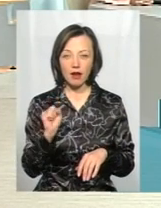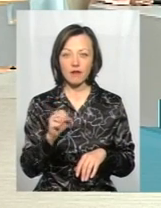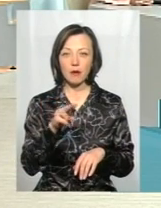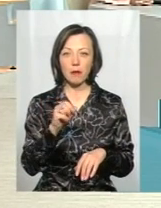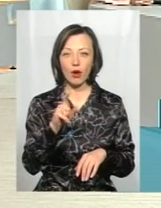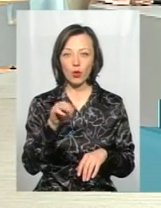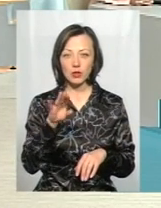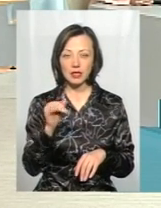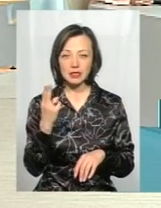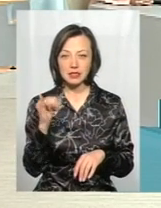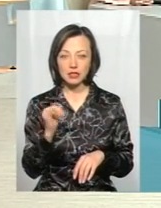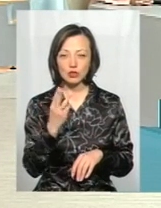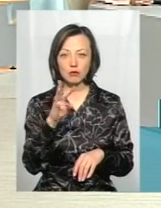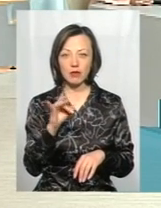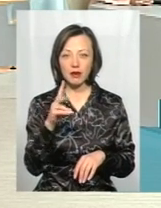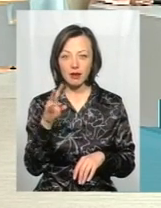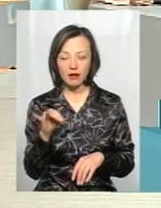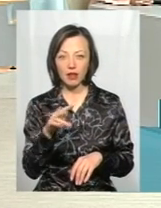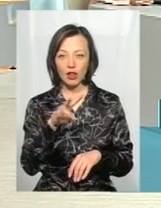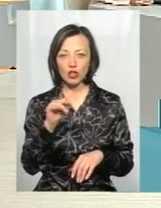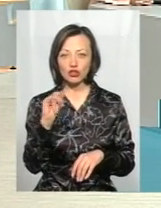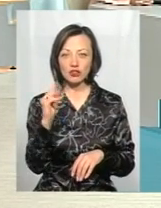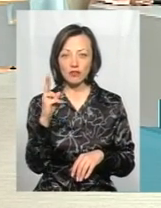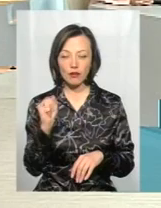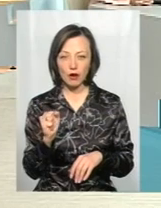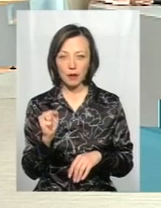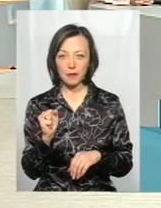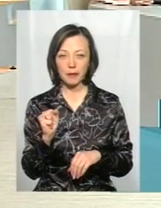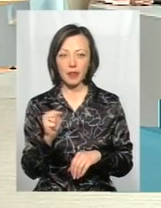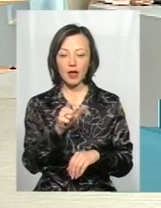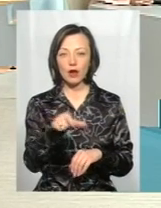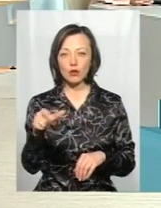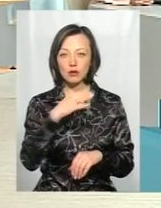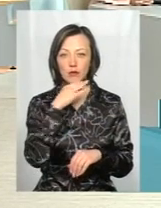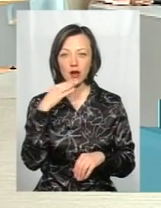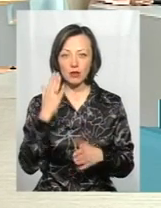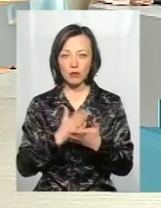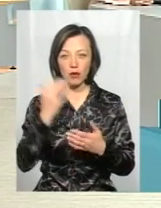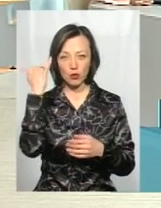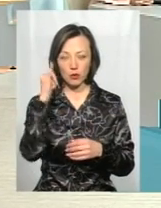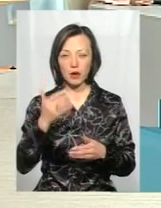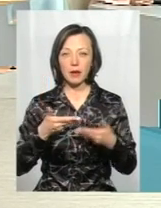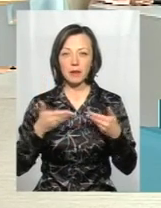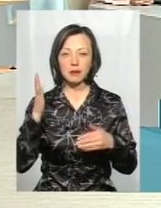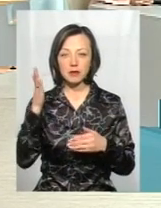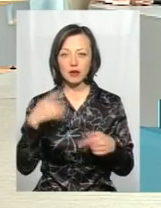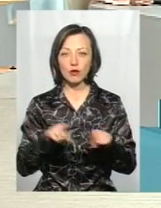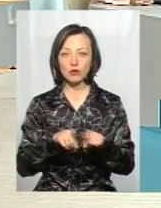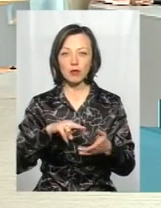Пахутинці, Шмирки, Личівка, Новолін з цієї сторони, люди дуже багато тримають худоби. І ми на перспективу